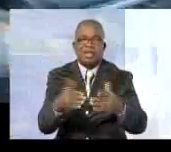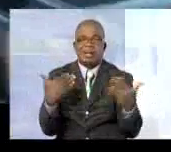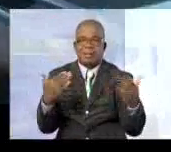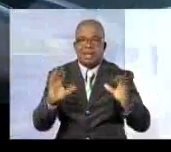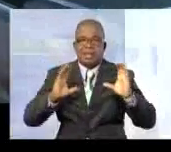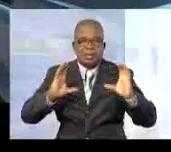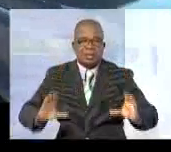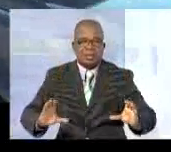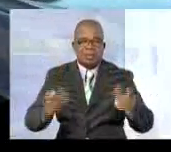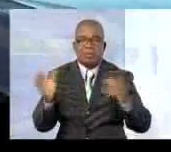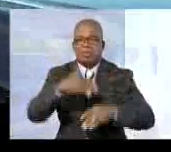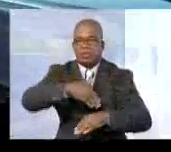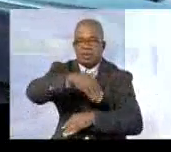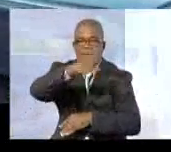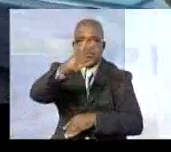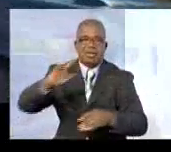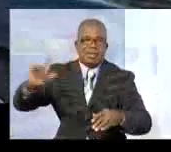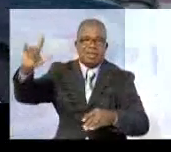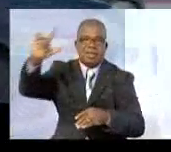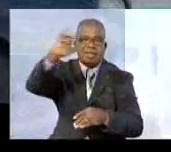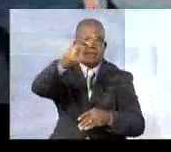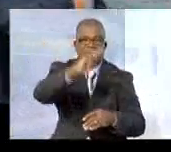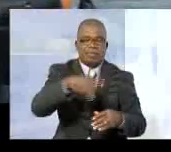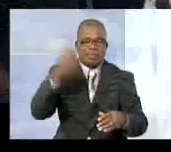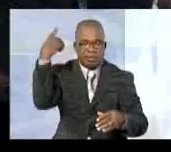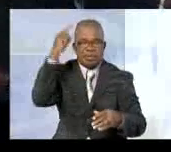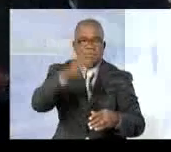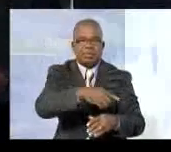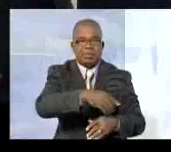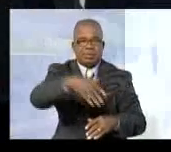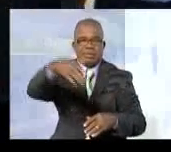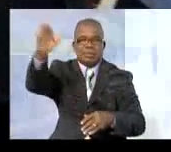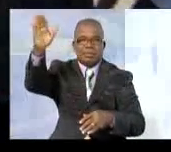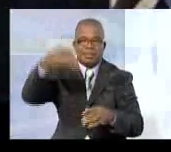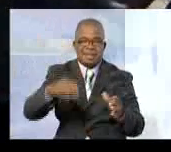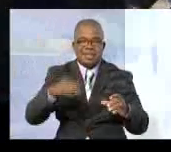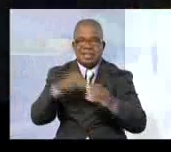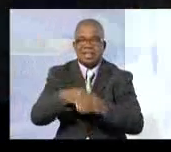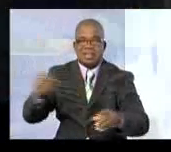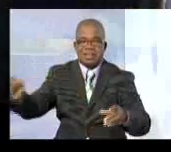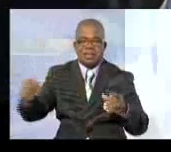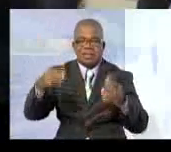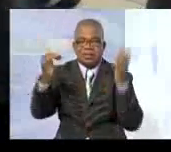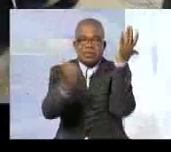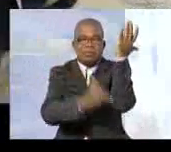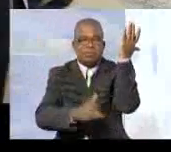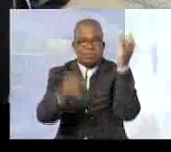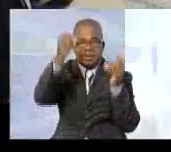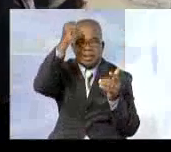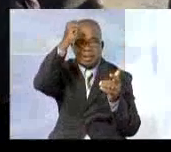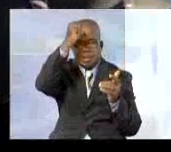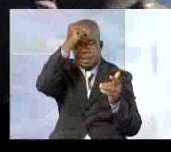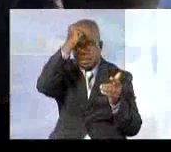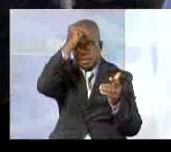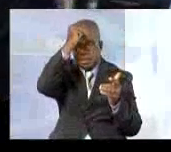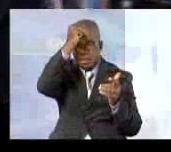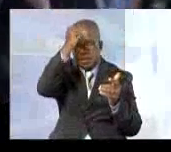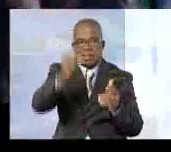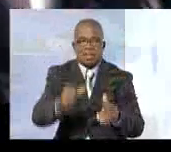Ouattara, de la première dame Dominique Ouattara et des membres du gouvernement. Dans son homélie, au cours de la messe de